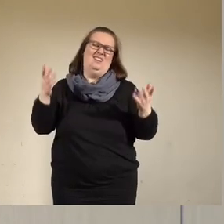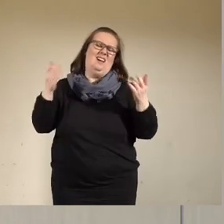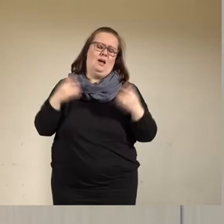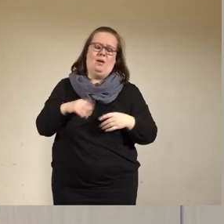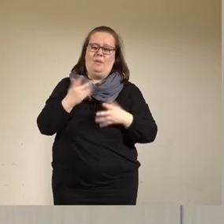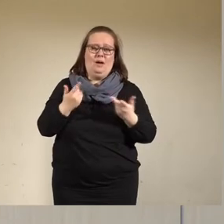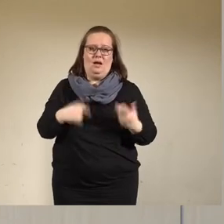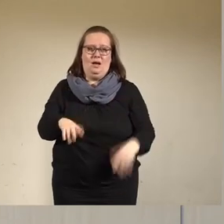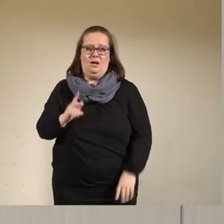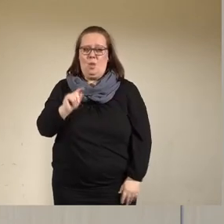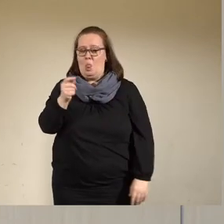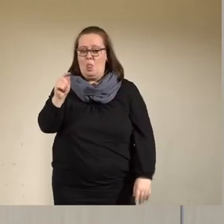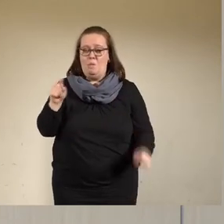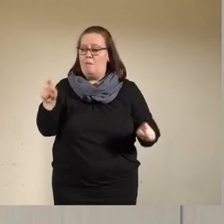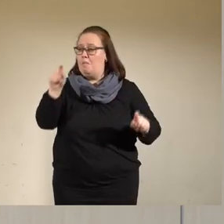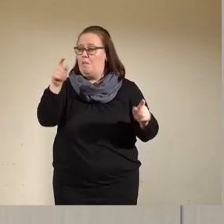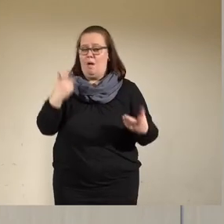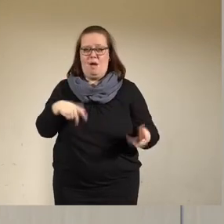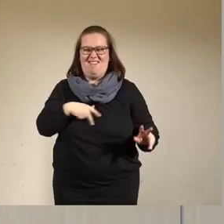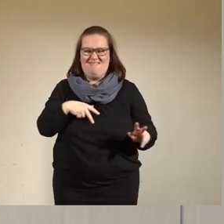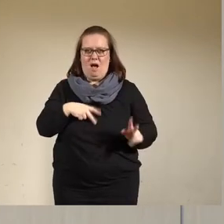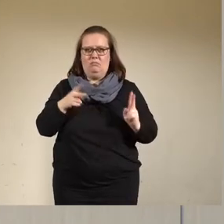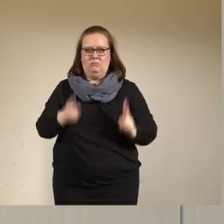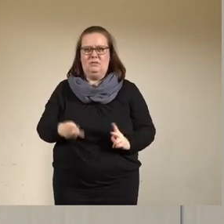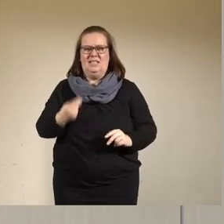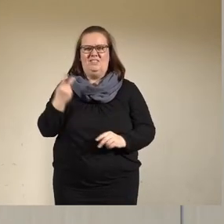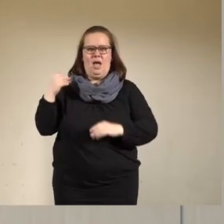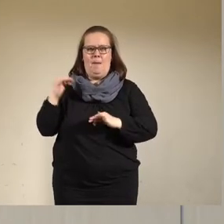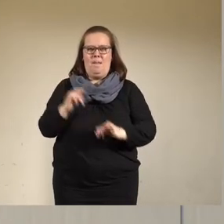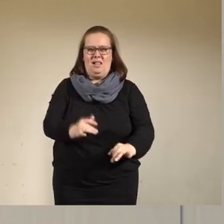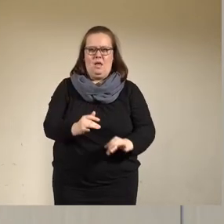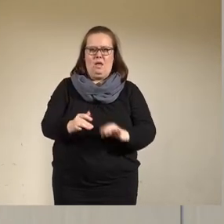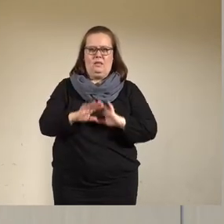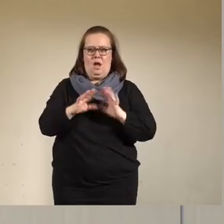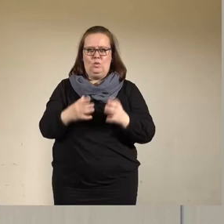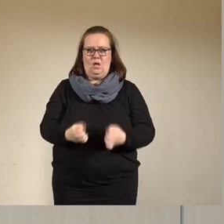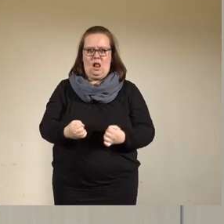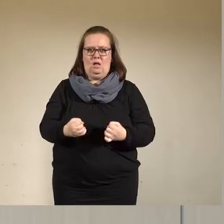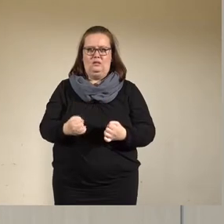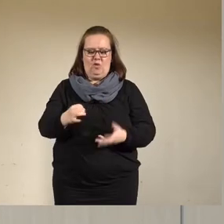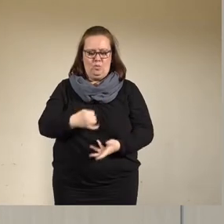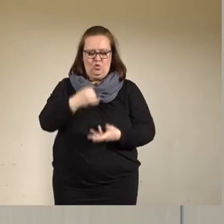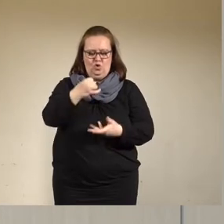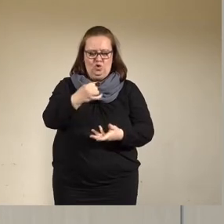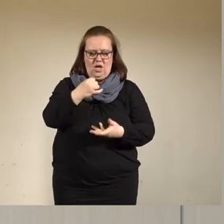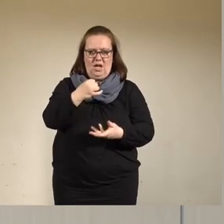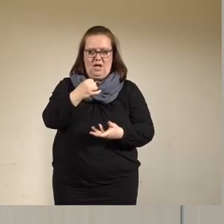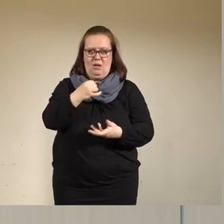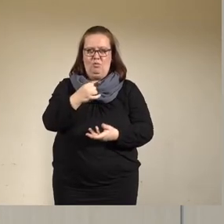schon so, da haben wir kleine Pünktchen gemacht, aber in einem fast 2 Milliarden Budget von so einem Haushalt, da